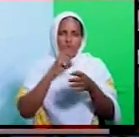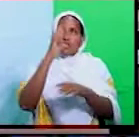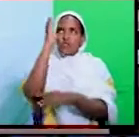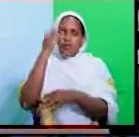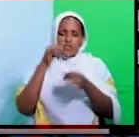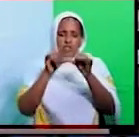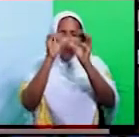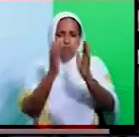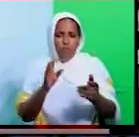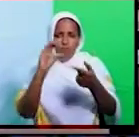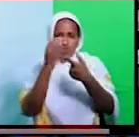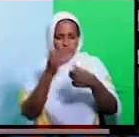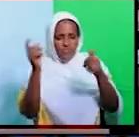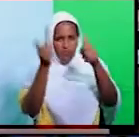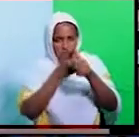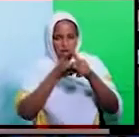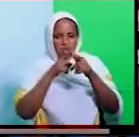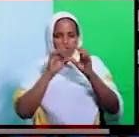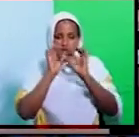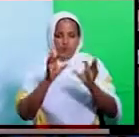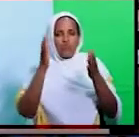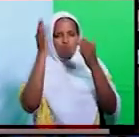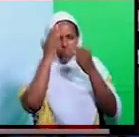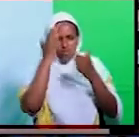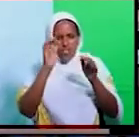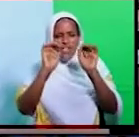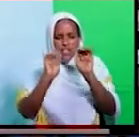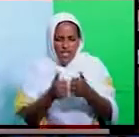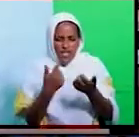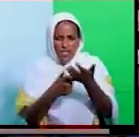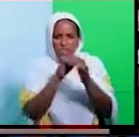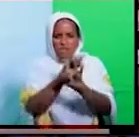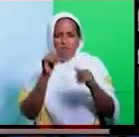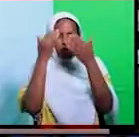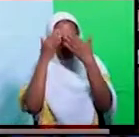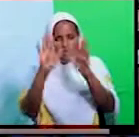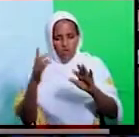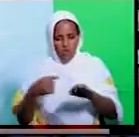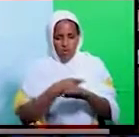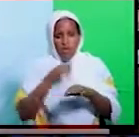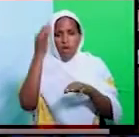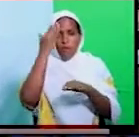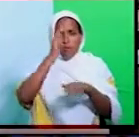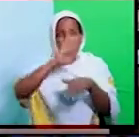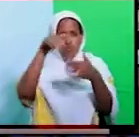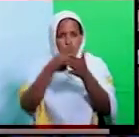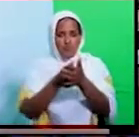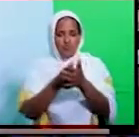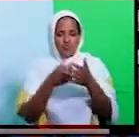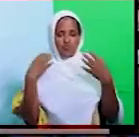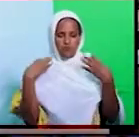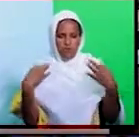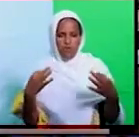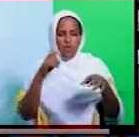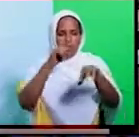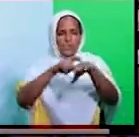ነው ገባህ አለ አንድ ሰው ጨረቃን በጣቱ ሊያመለክት ይችላል ግን ጨረቃን እቺናት